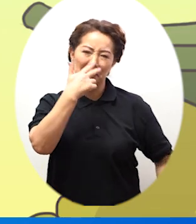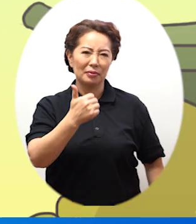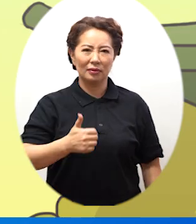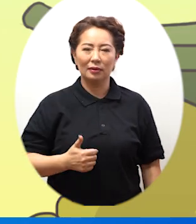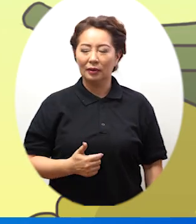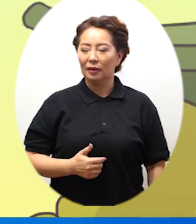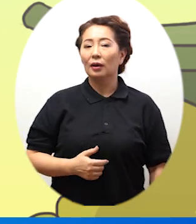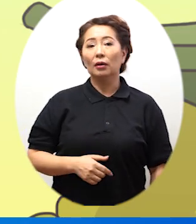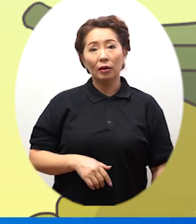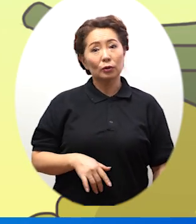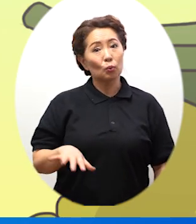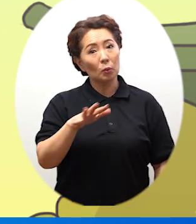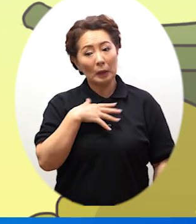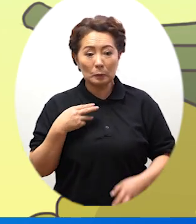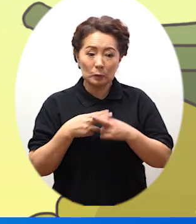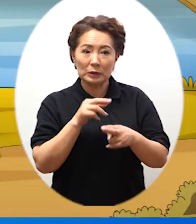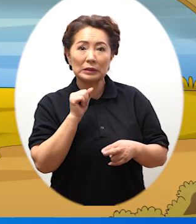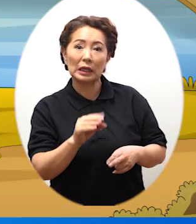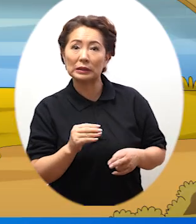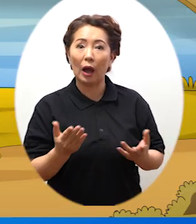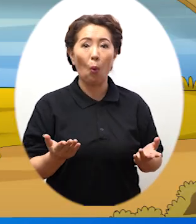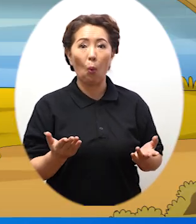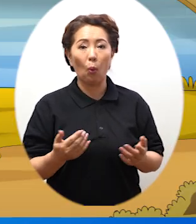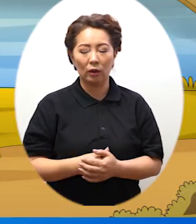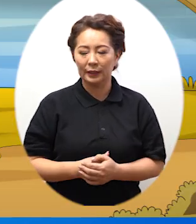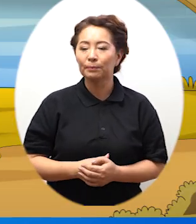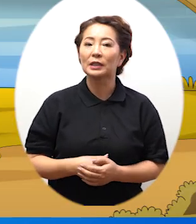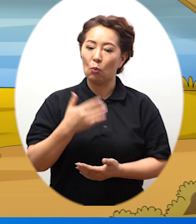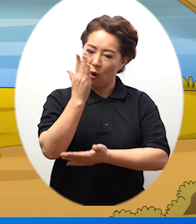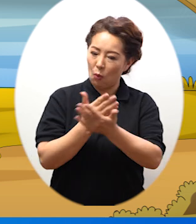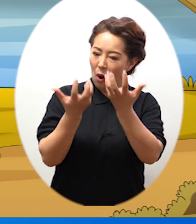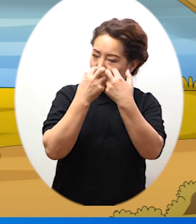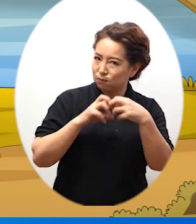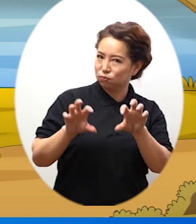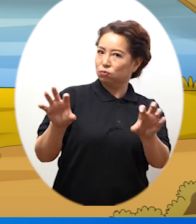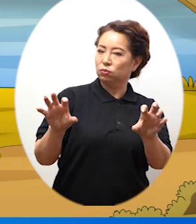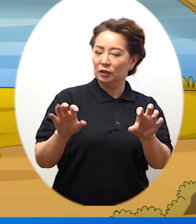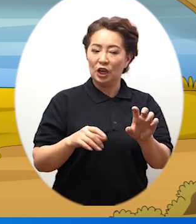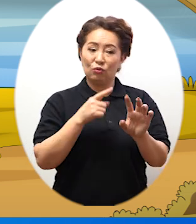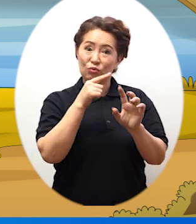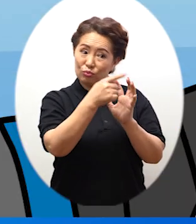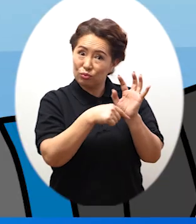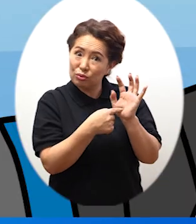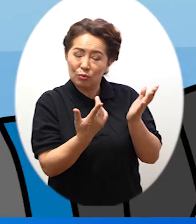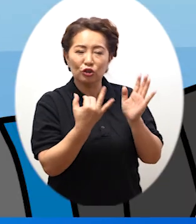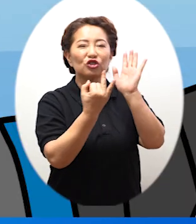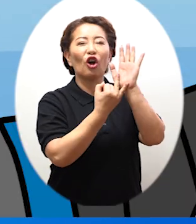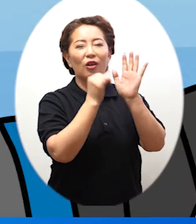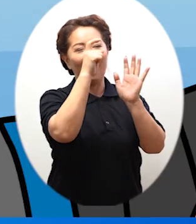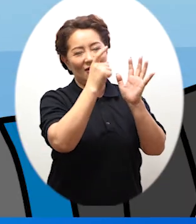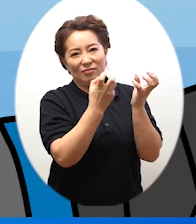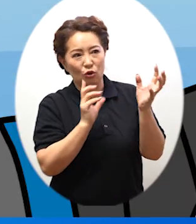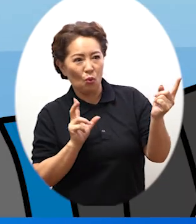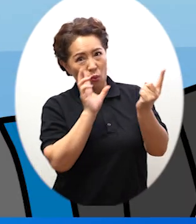За хэдүүлээ тэгвэл яаж туслах вэ? Бүгдээрээ 2 хуваагдцгаая. Нэг хэсэг нь 7 хожгорлоо, нөгөө хэсэг нь